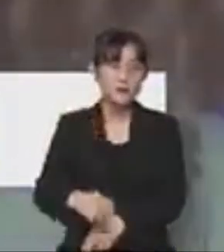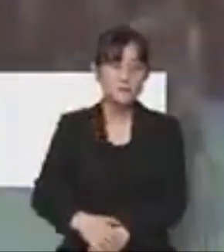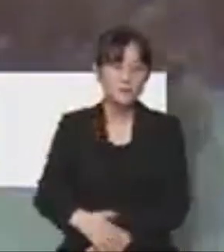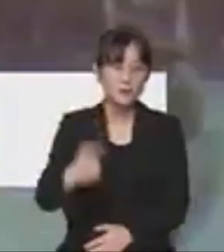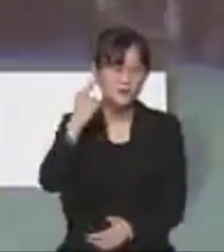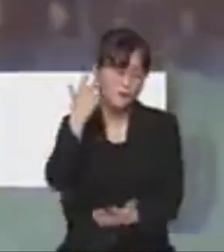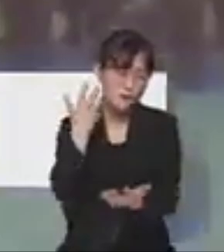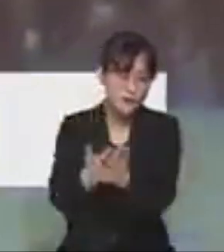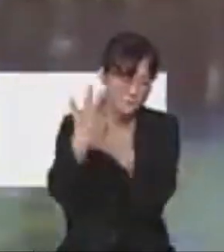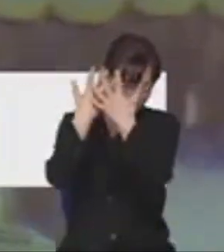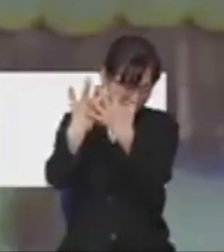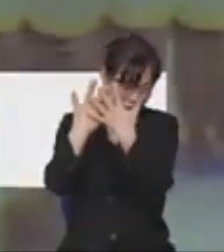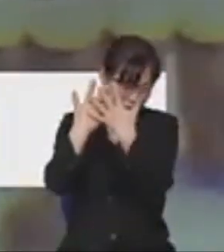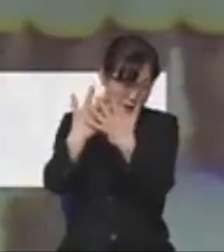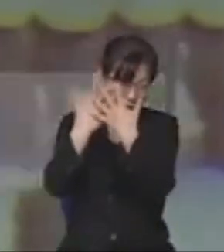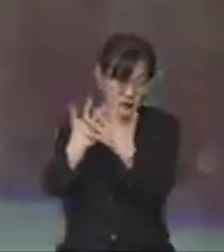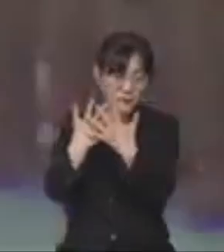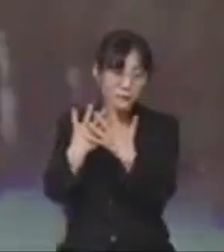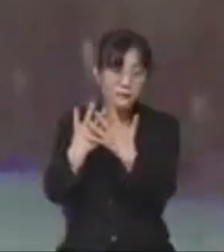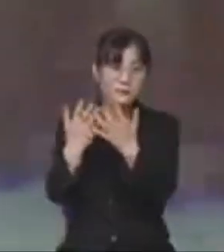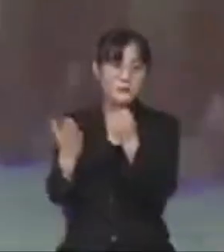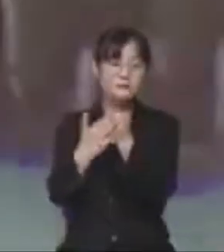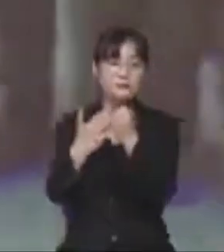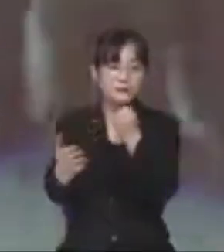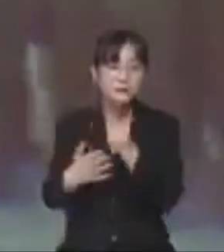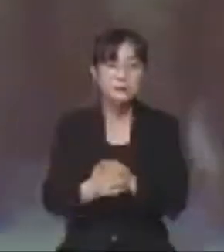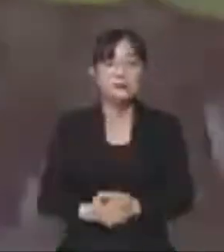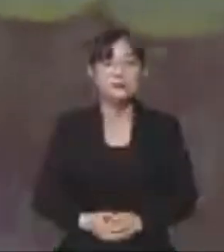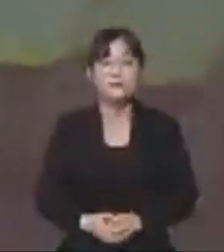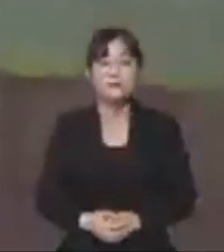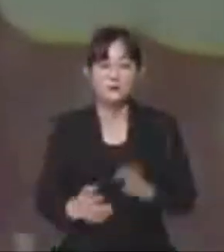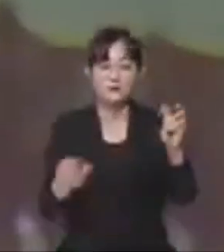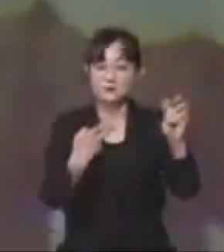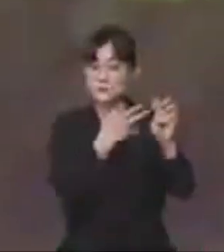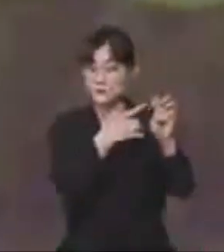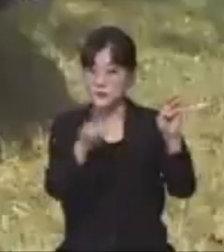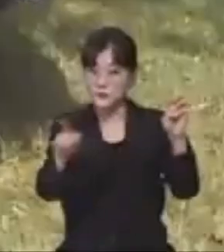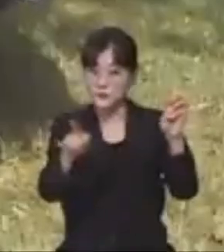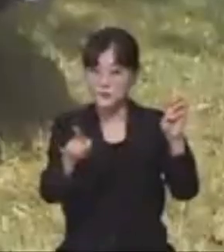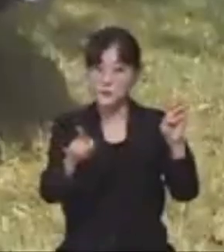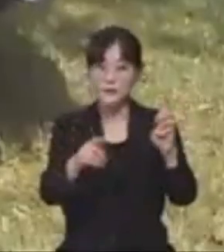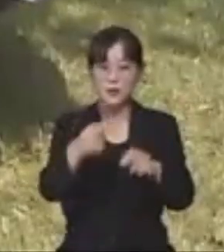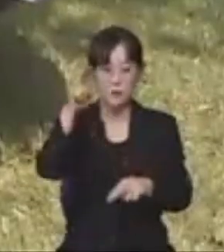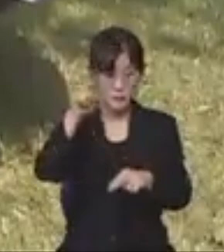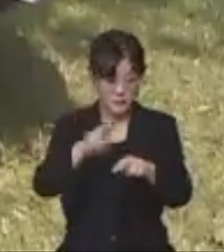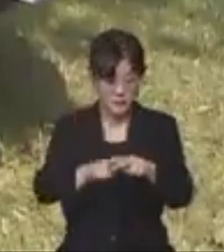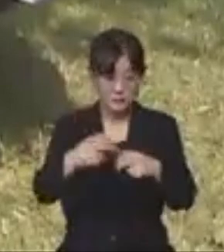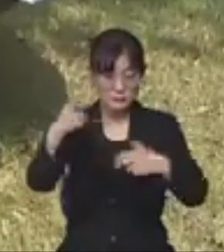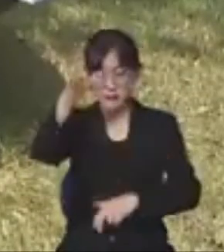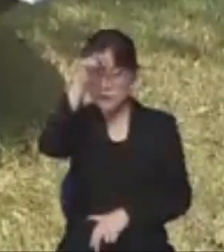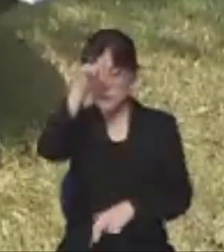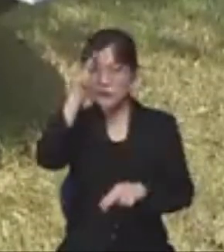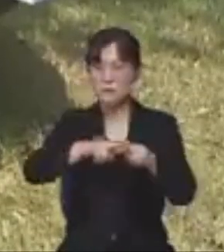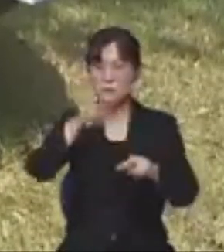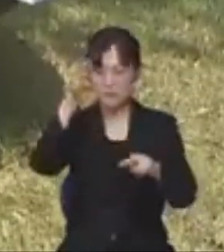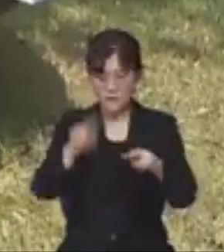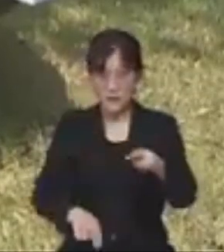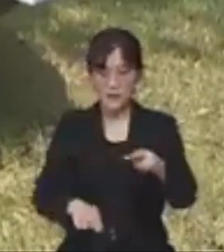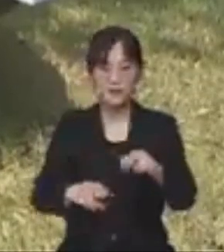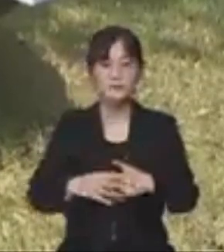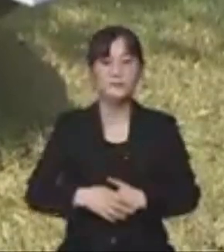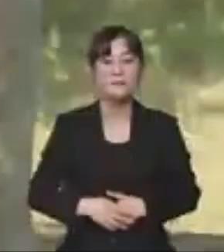트라우마에 대한 인식조차 없었던 시절. 이 씨는 결국 30대 후반의 나이에 경찰을 떠날 수밖에